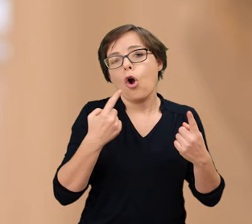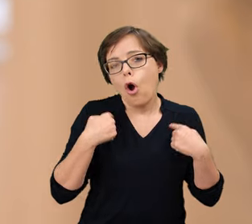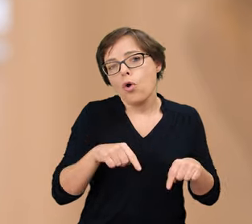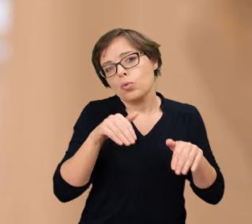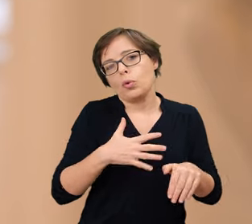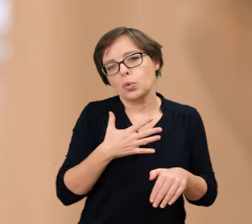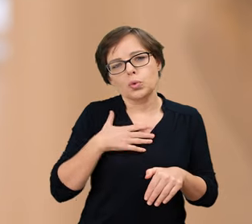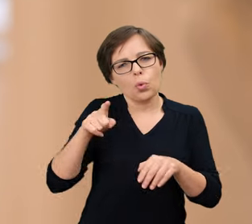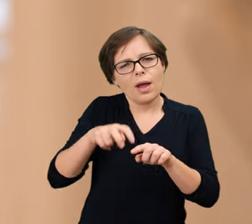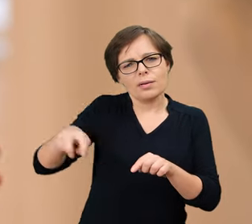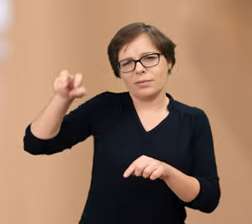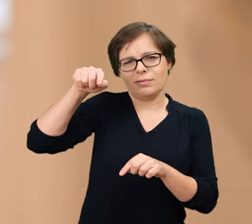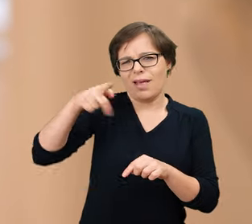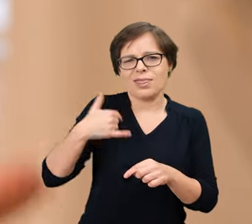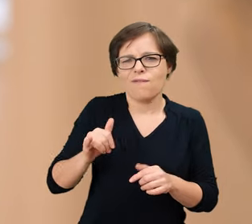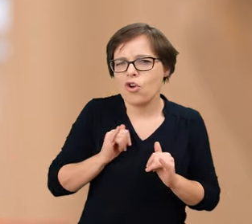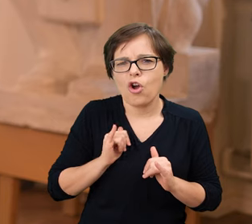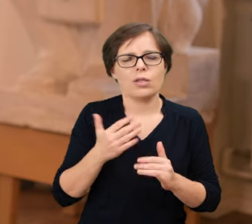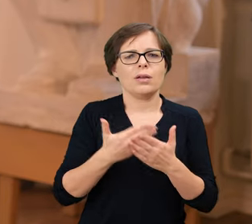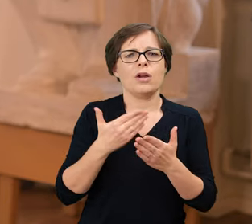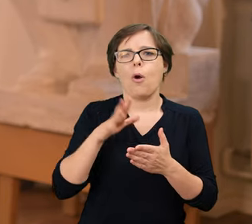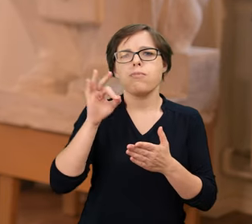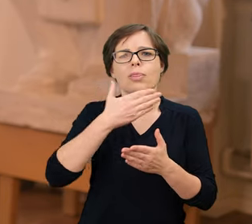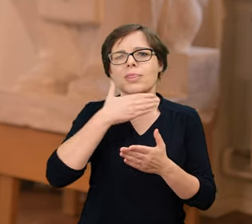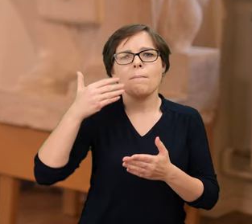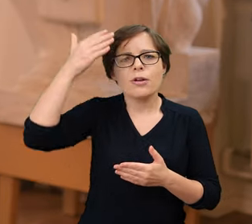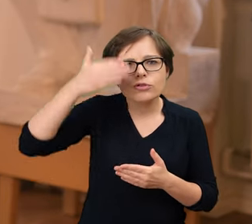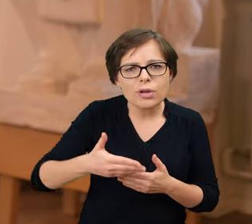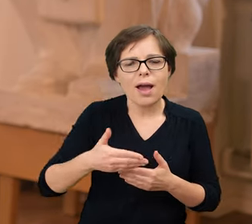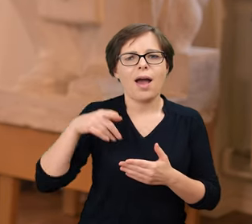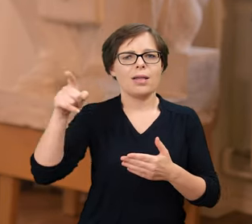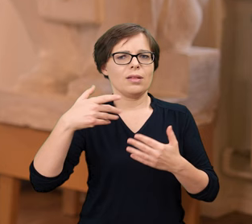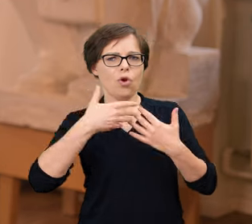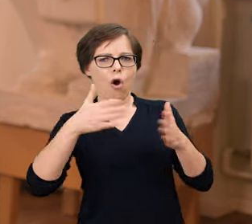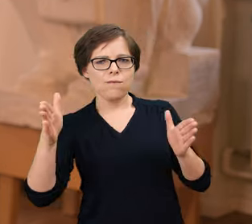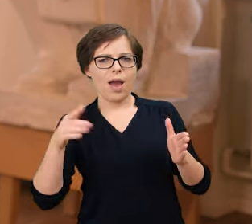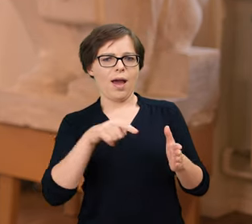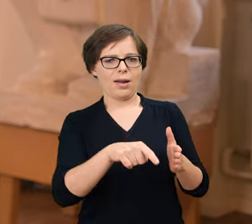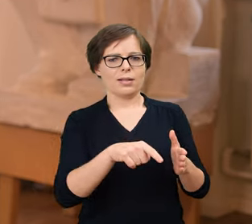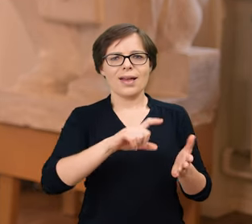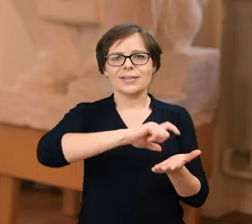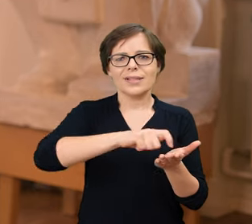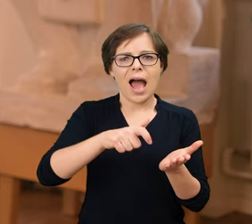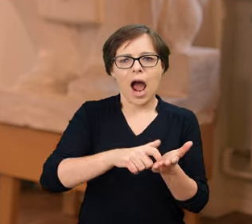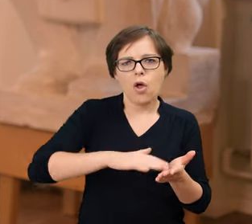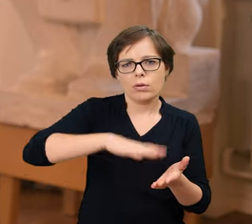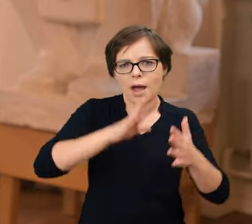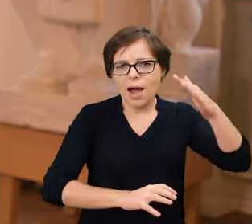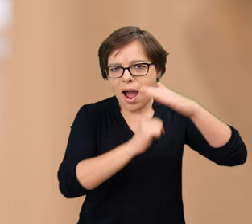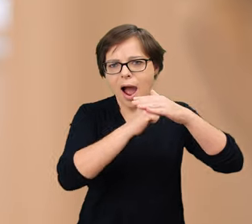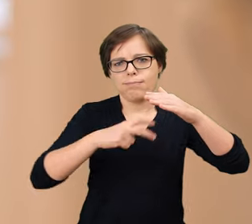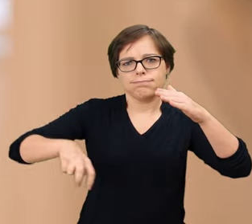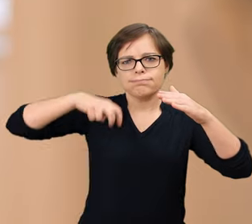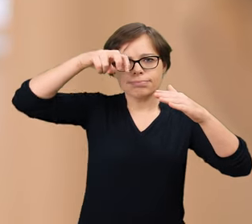że antresola jest niewygodna ze względu na to, że nie ma ściany, ta antresola jest otwarta na podwójnej wysokości salon, prowadzą na